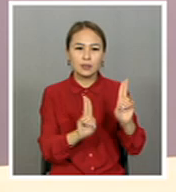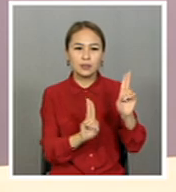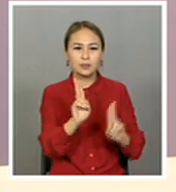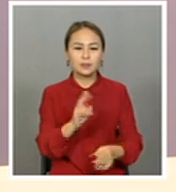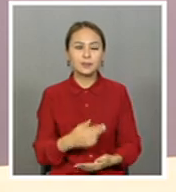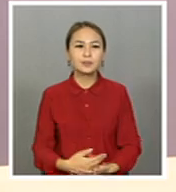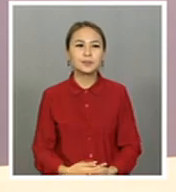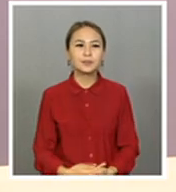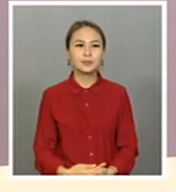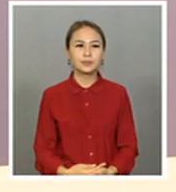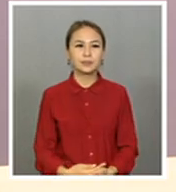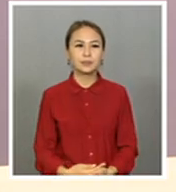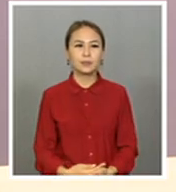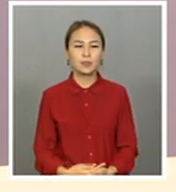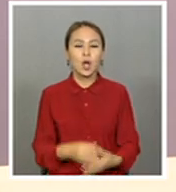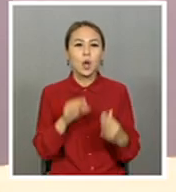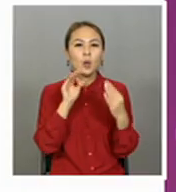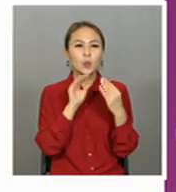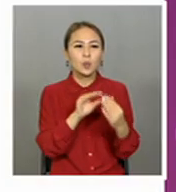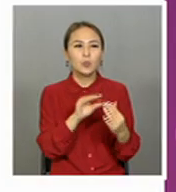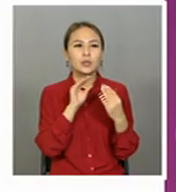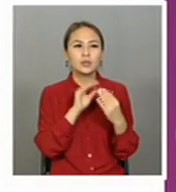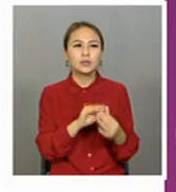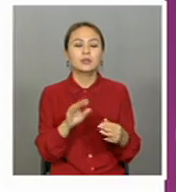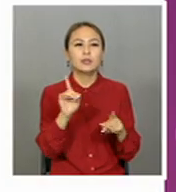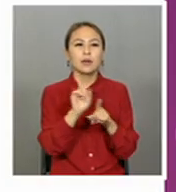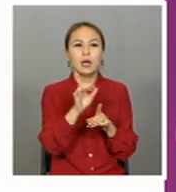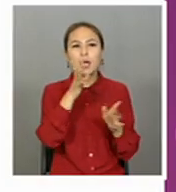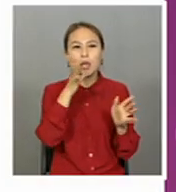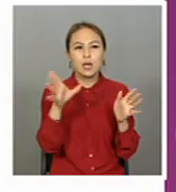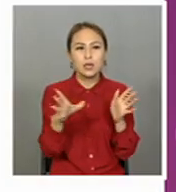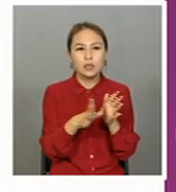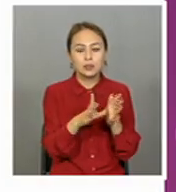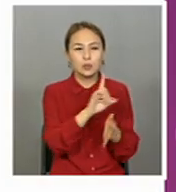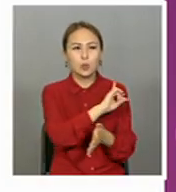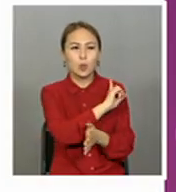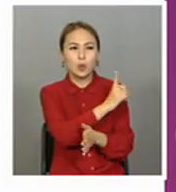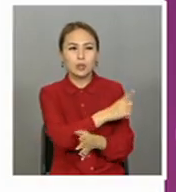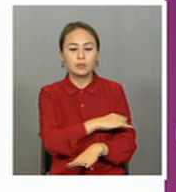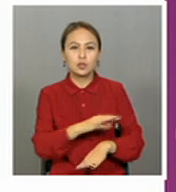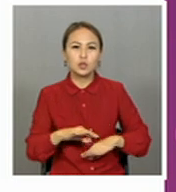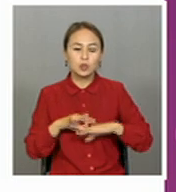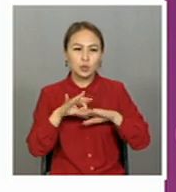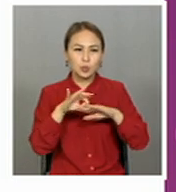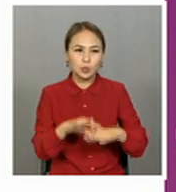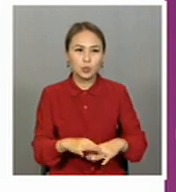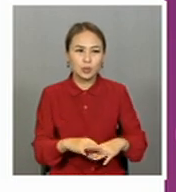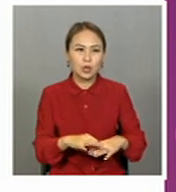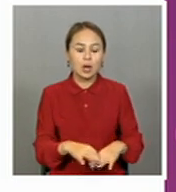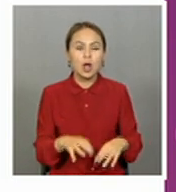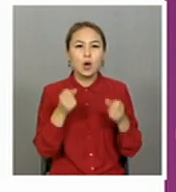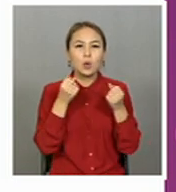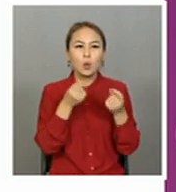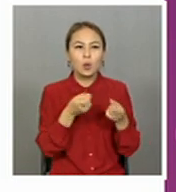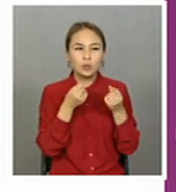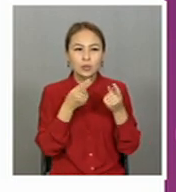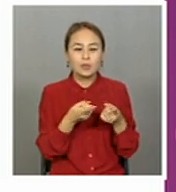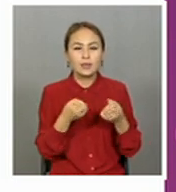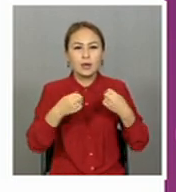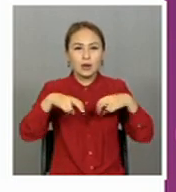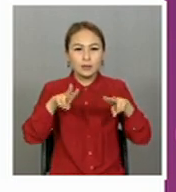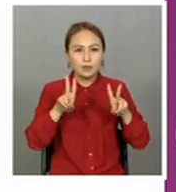атайық. Көліктерді электр қуатымен жүргізу. Қоқыстарды